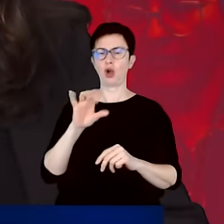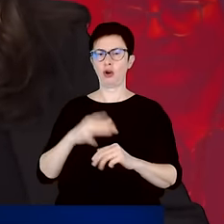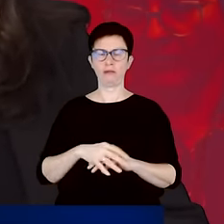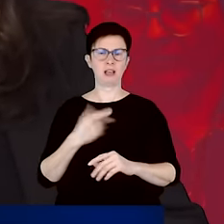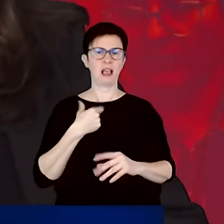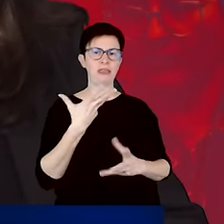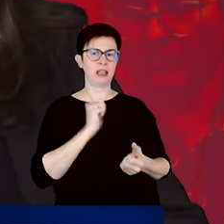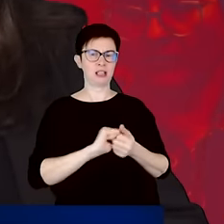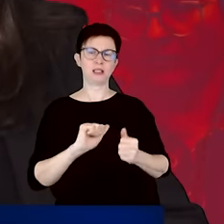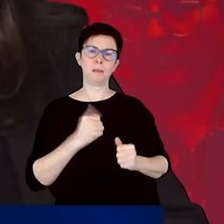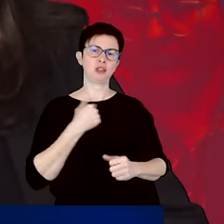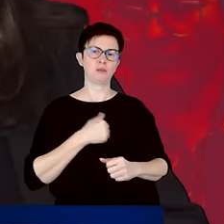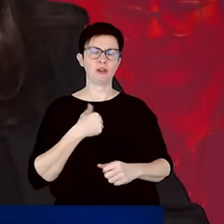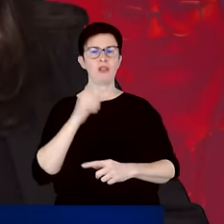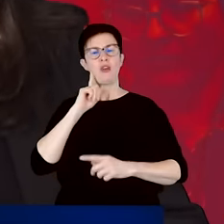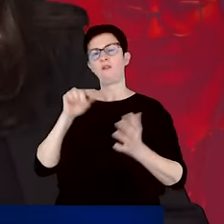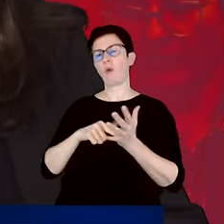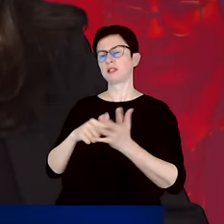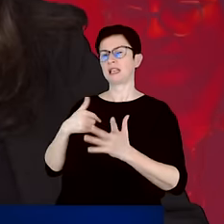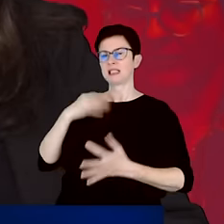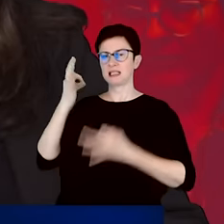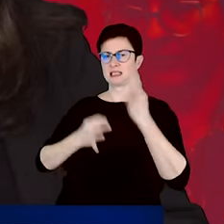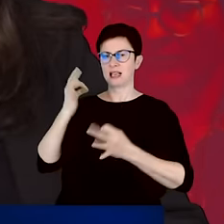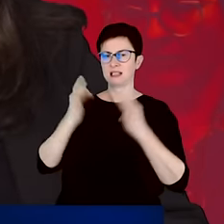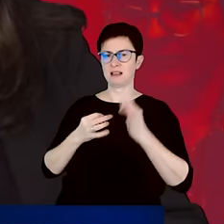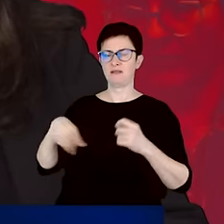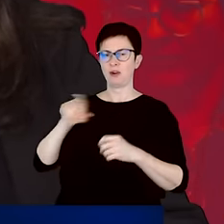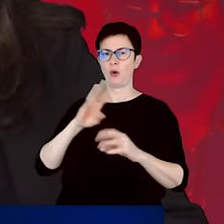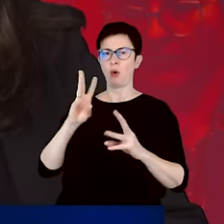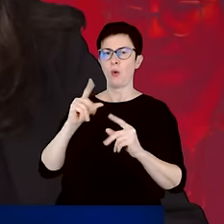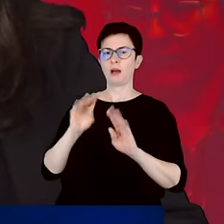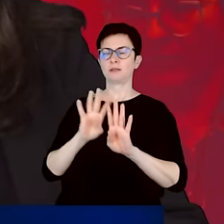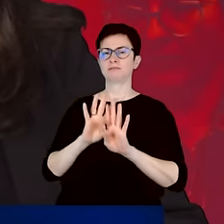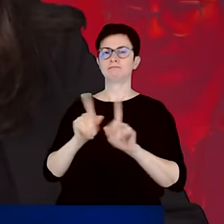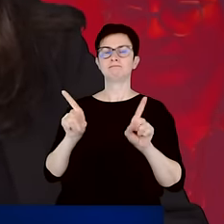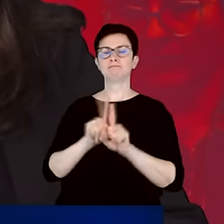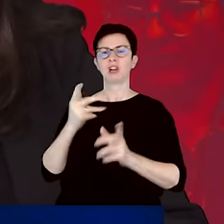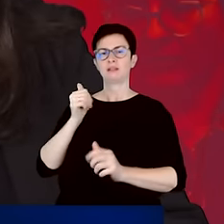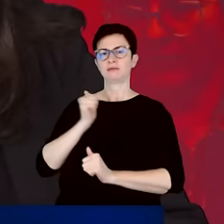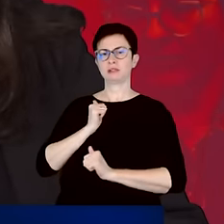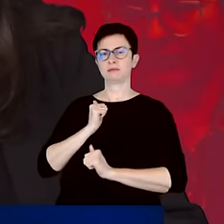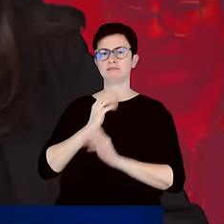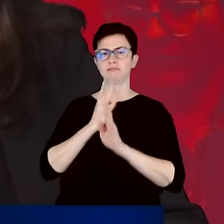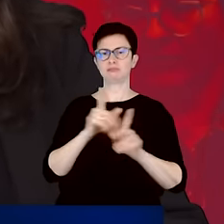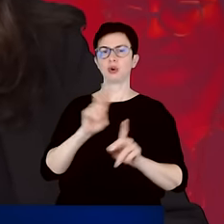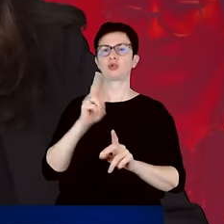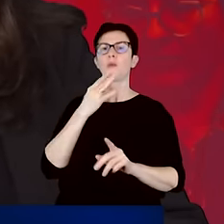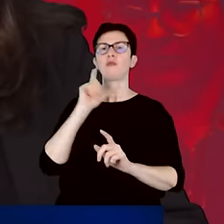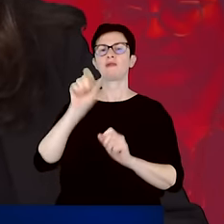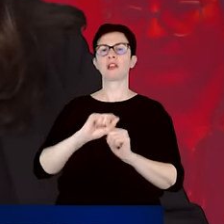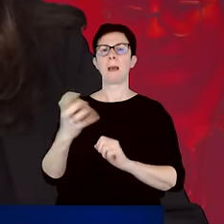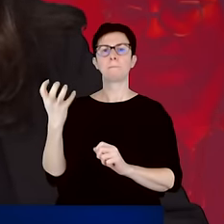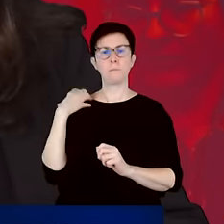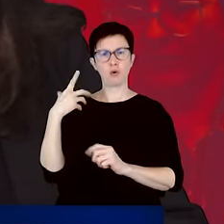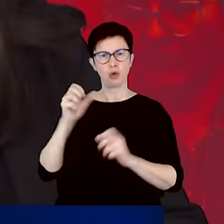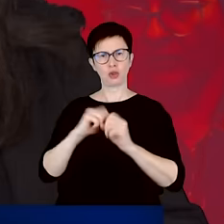żałuję. Bo tak właśnie się zastanawiam, bo państwo mieli taką ładną akcję murem za polskim mundurem. Tak się zastanawiam, czy mówienie o kimś per pułkownik to jest z szacunkiem, czy